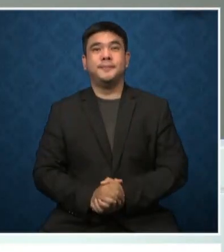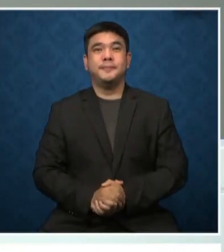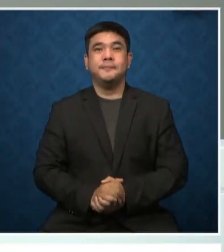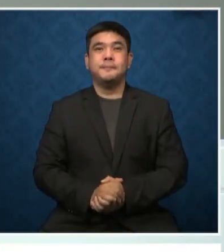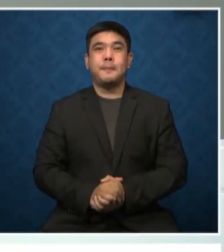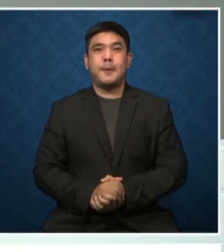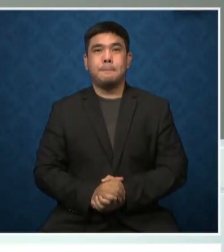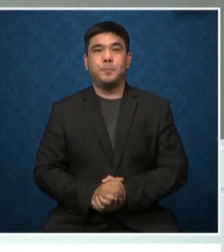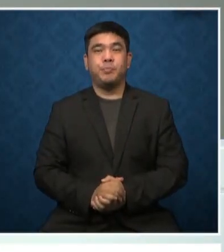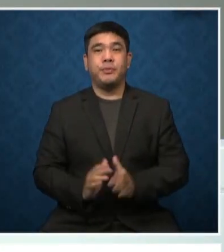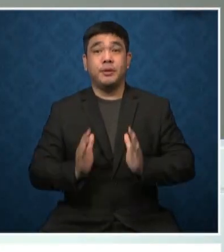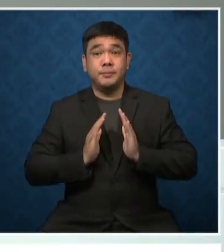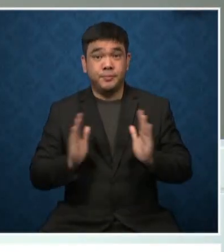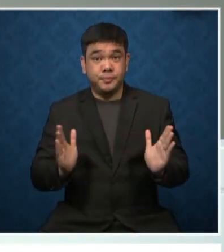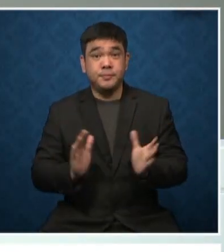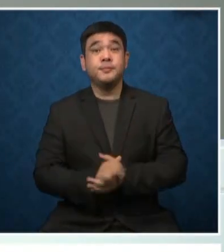ขอบคุณ